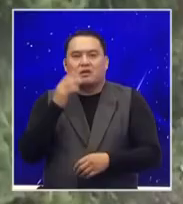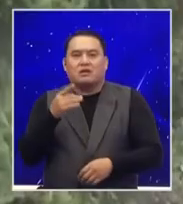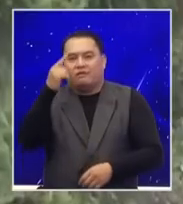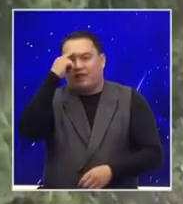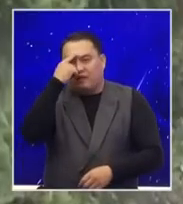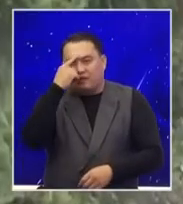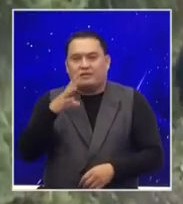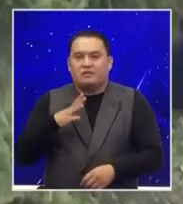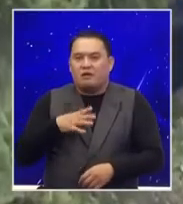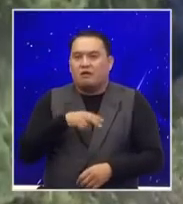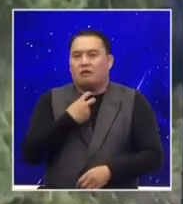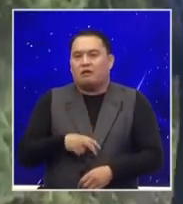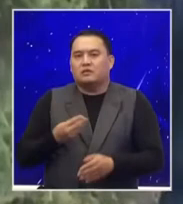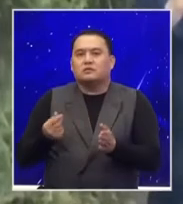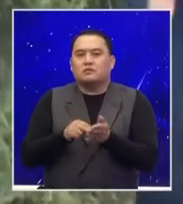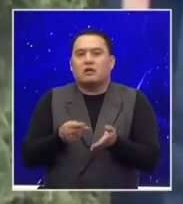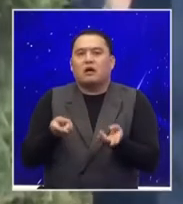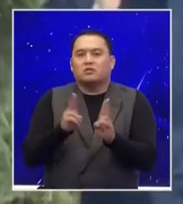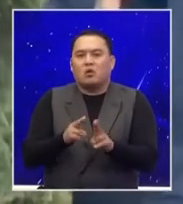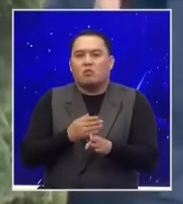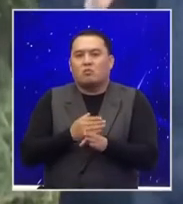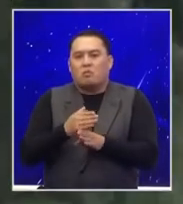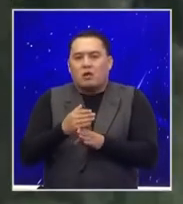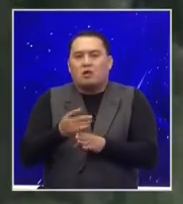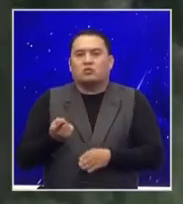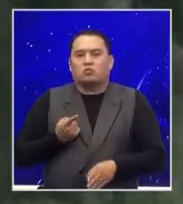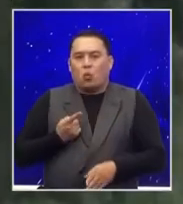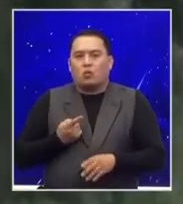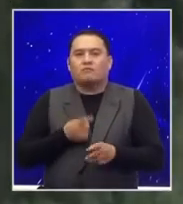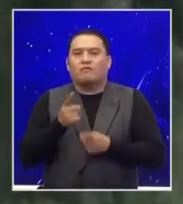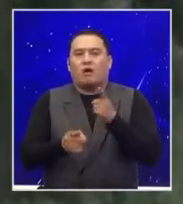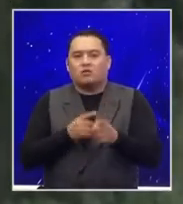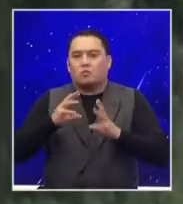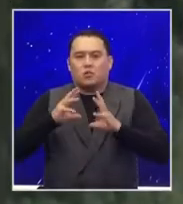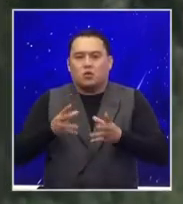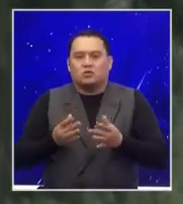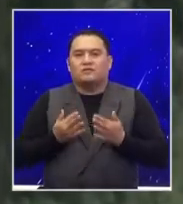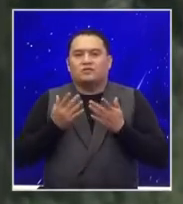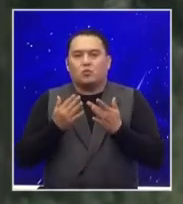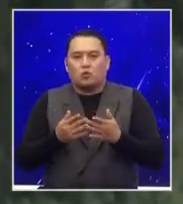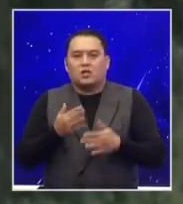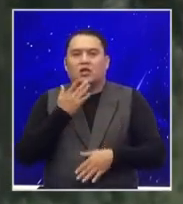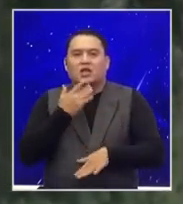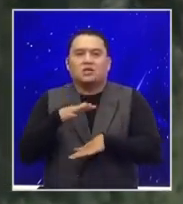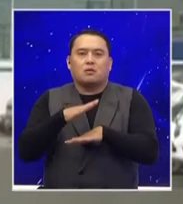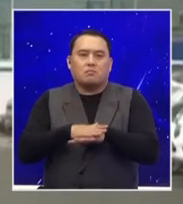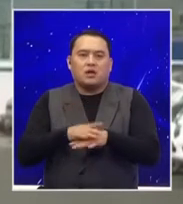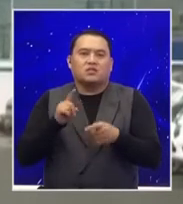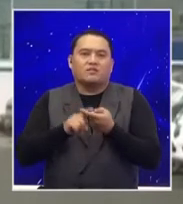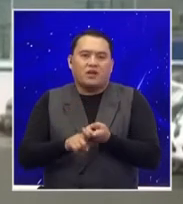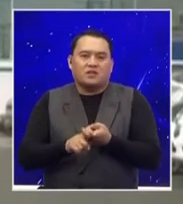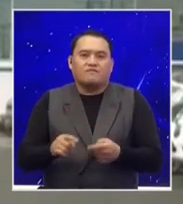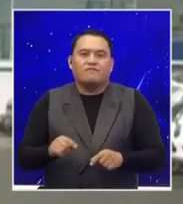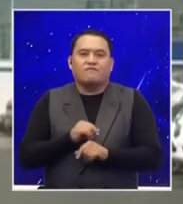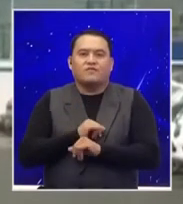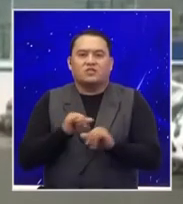Индии. Основными рисками для цен остается более медленное, чем ожидалось, восстановление мирового спроса. Действия Нацбанка также